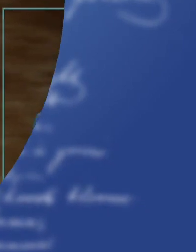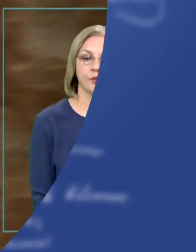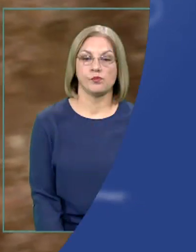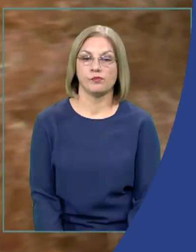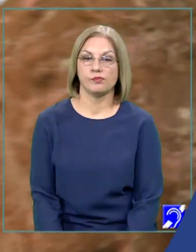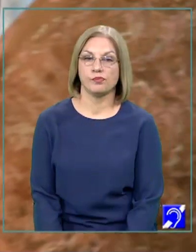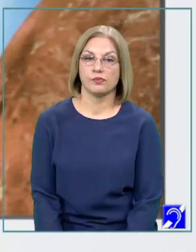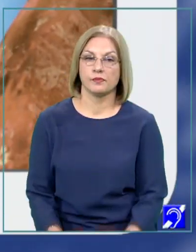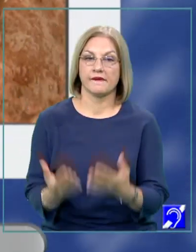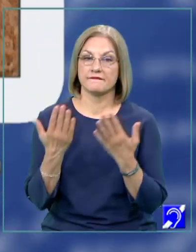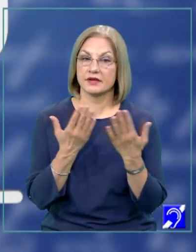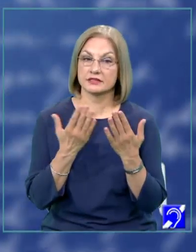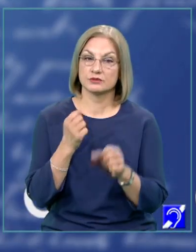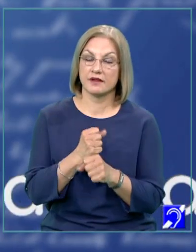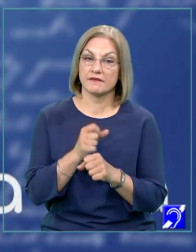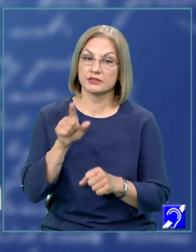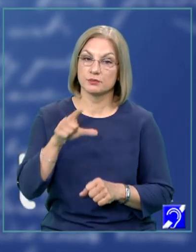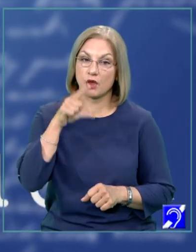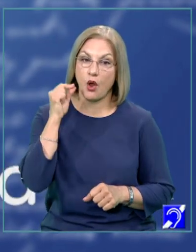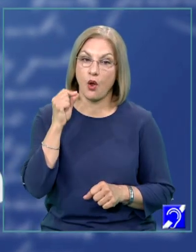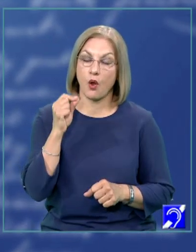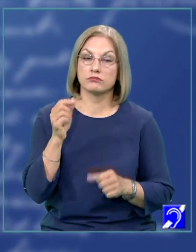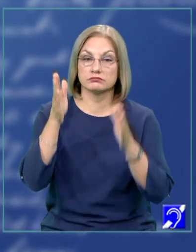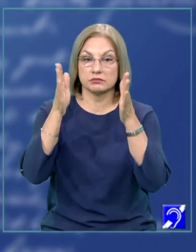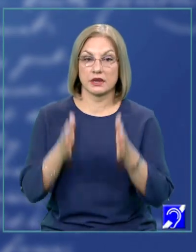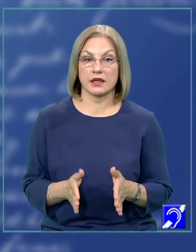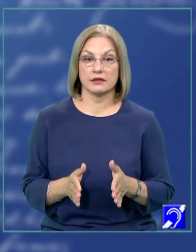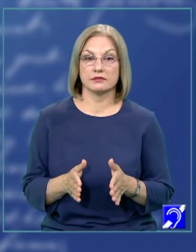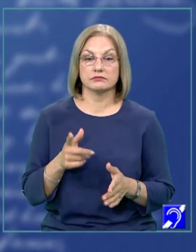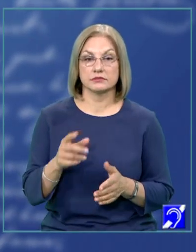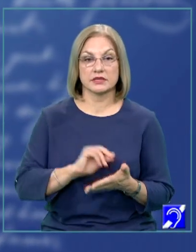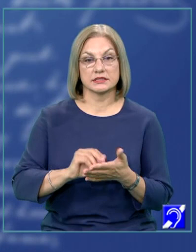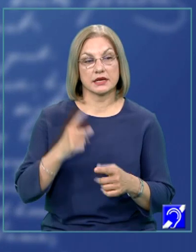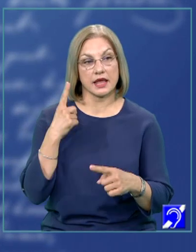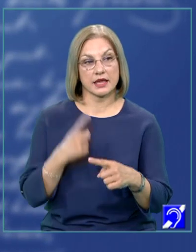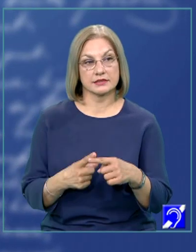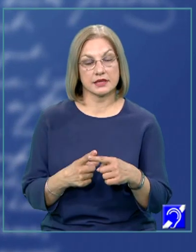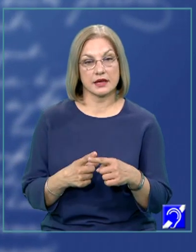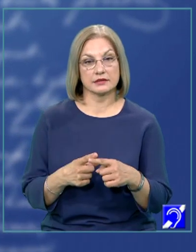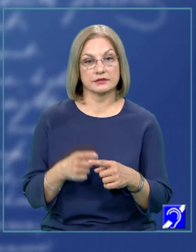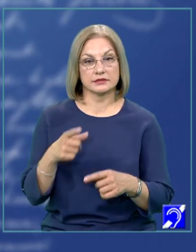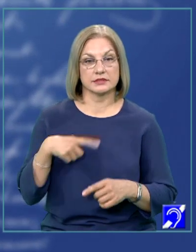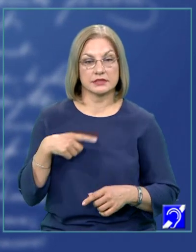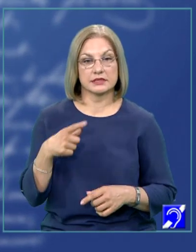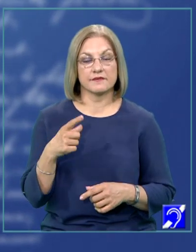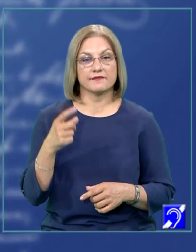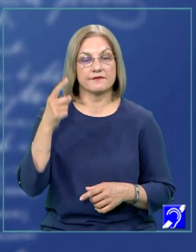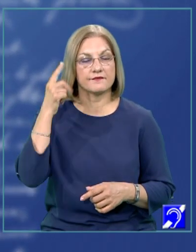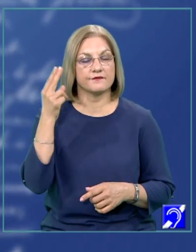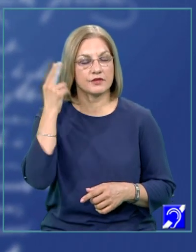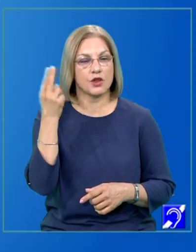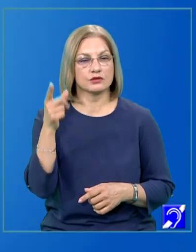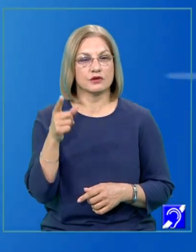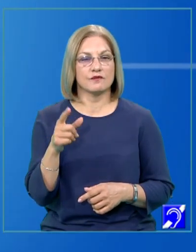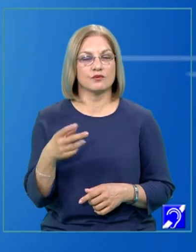investit Ura îl face pe om întreg discuțiile pregătit scrierea exact considera filozoful englez Francis bacon